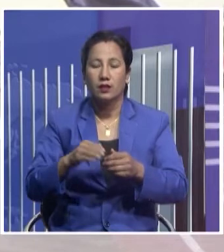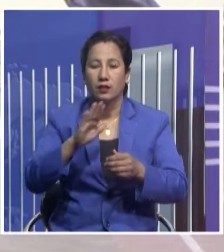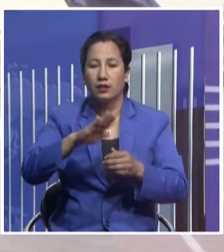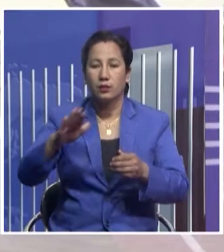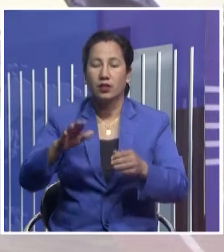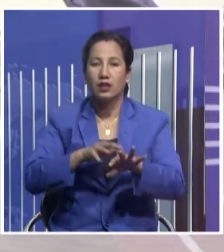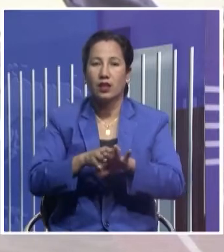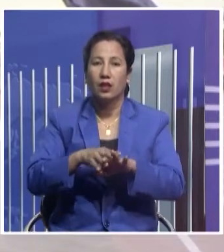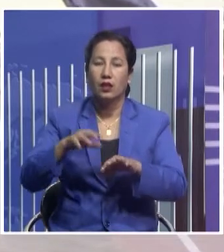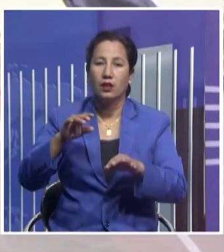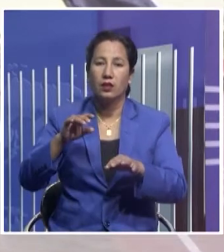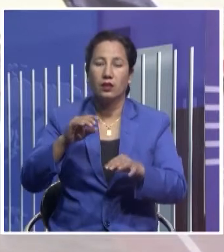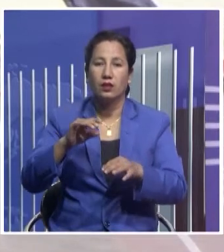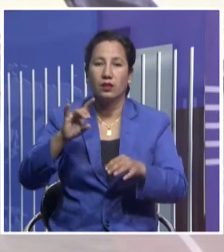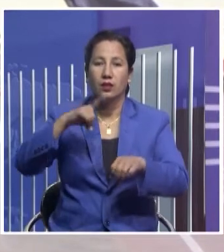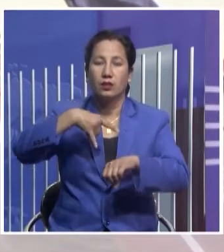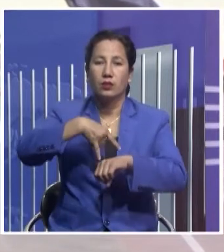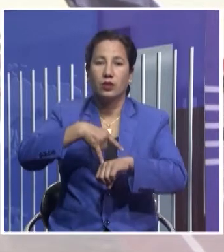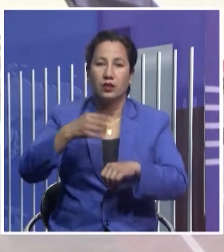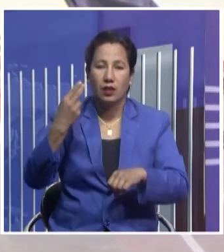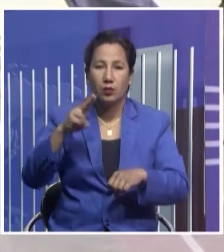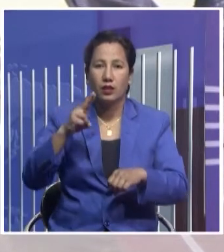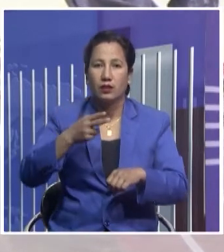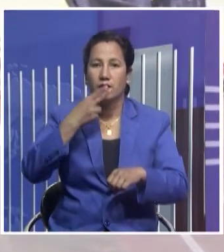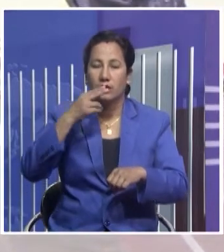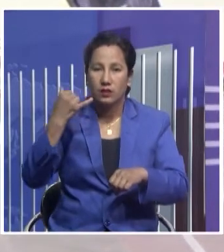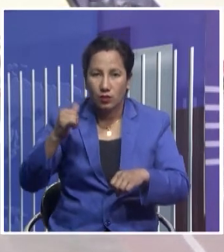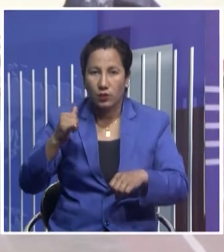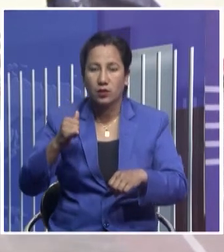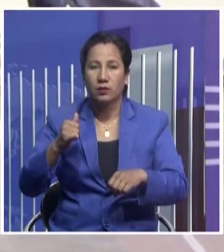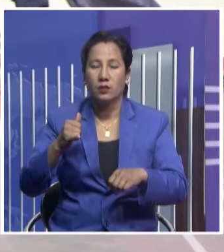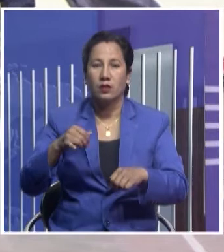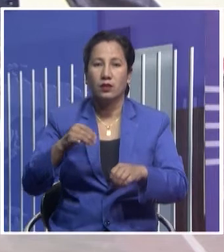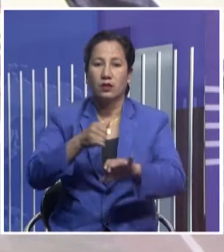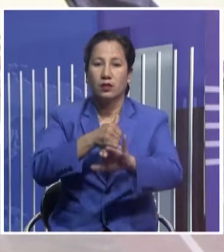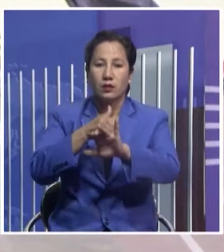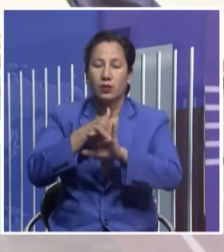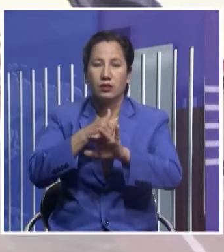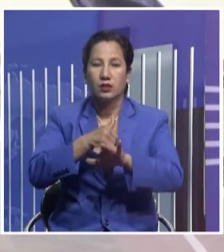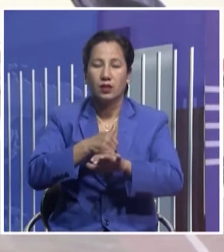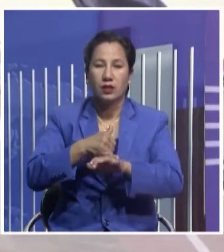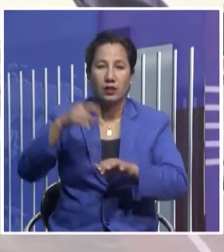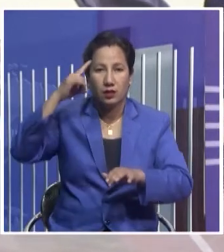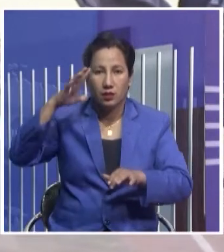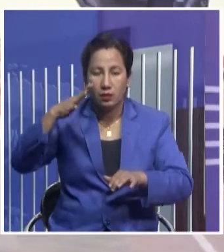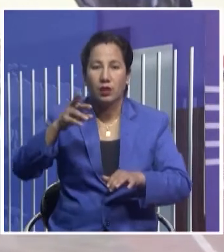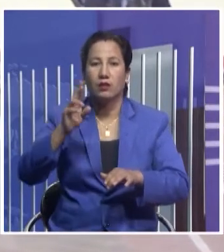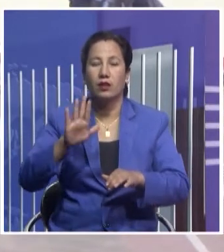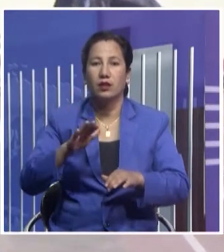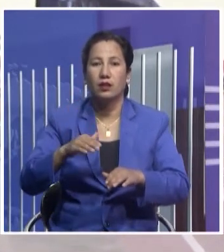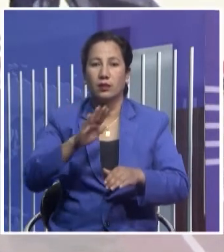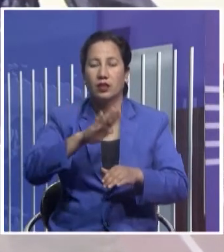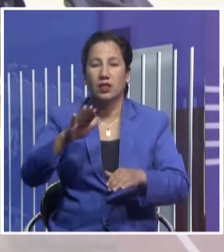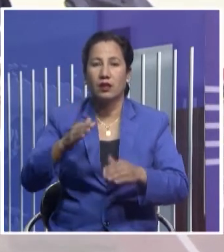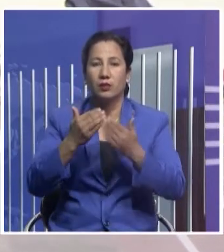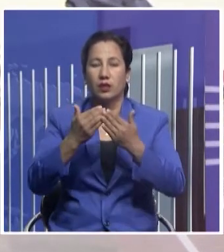बच्चाहरू फुर्सदिला भएर यो लागु औषध जस्ता दुर्व्यसनमा पनि फस्ने सम्भावना रहेकोले यी बच्चाहरूलाई विद्यालय